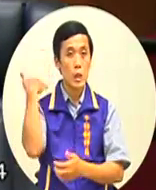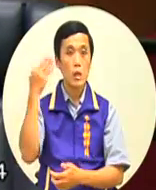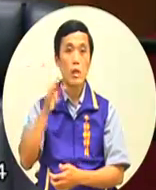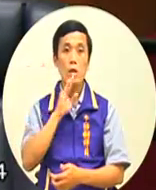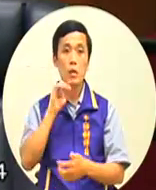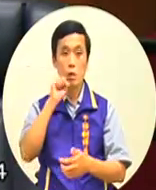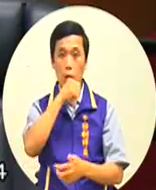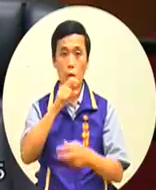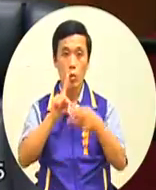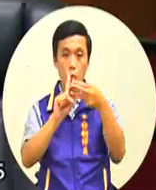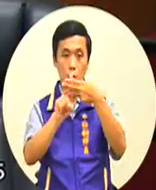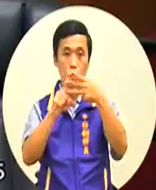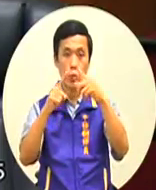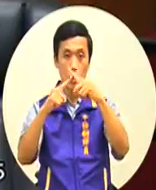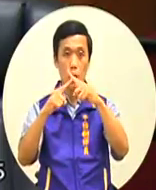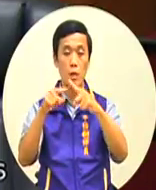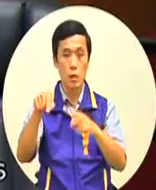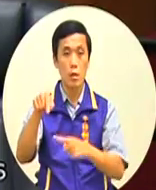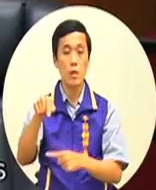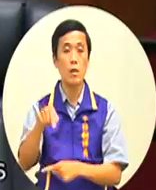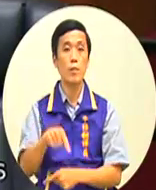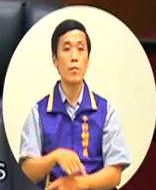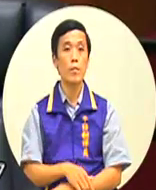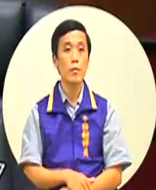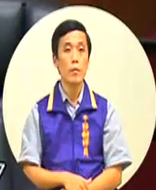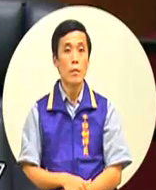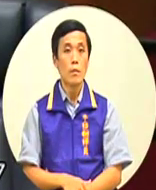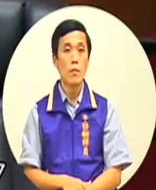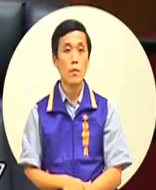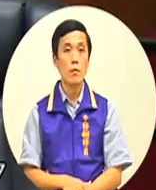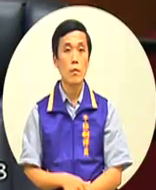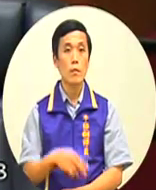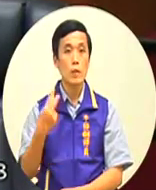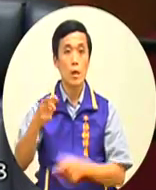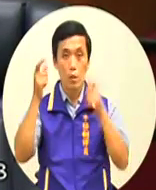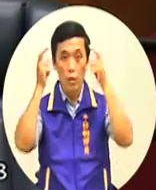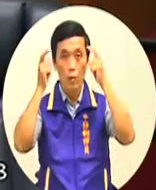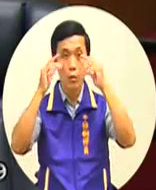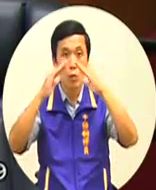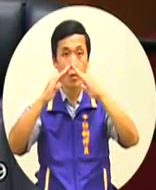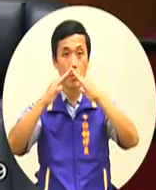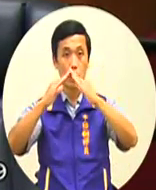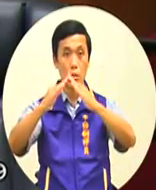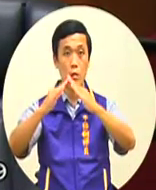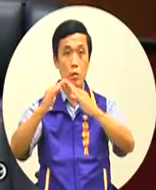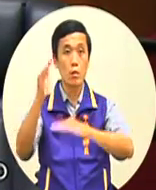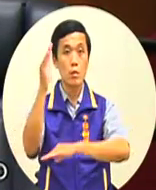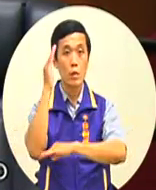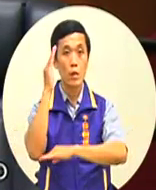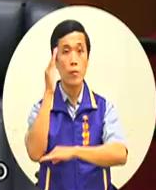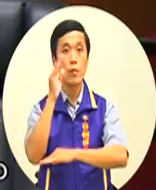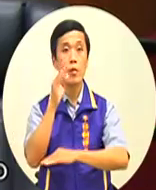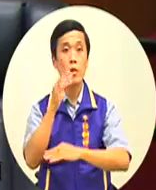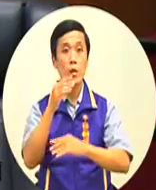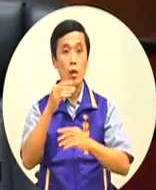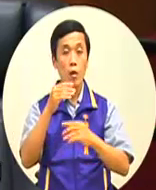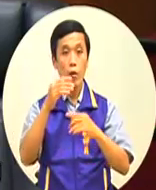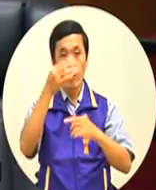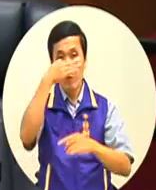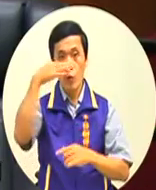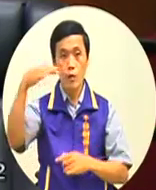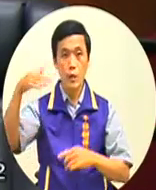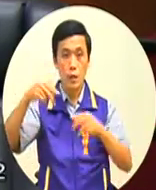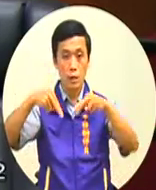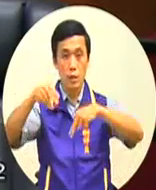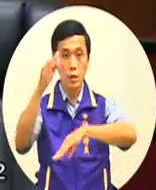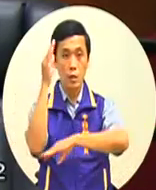博物了哈。所以，而且我们那个高雄市政府凤山行政区也在我们魏